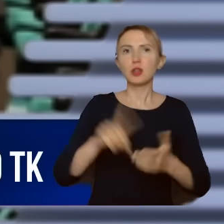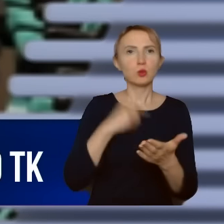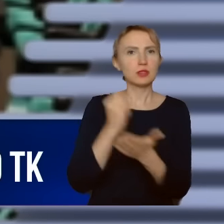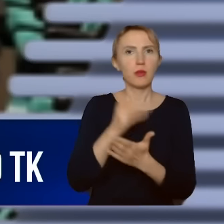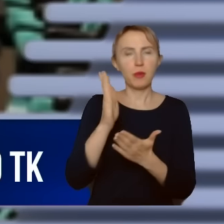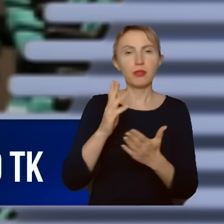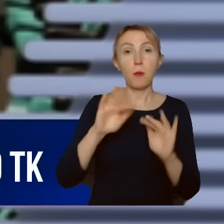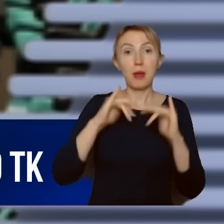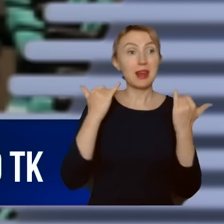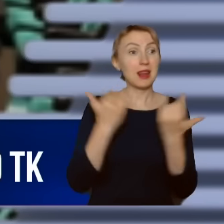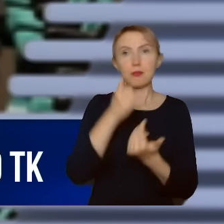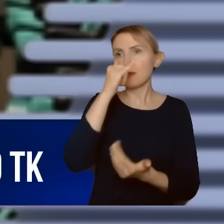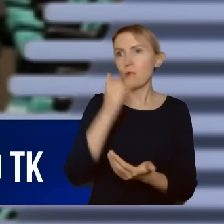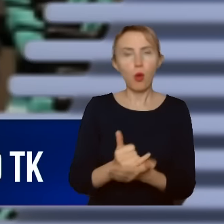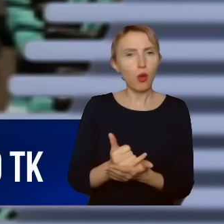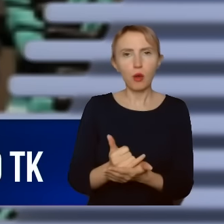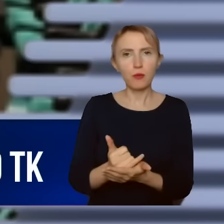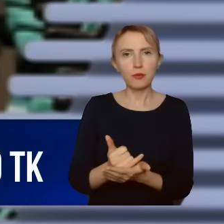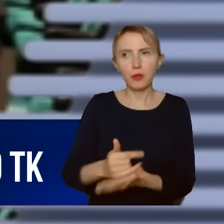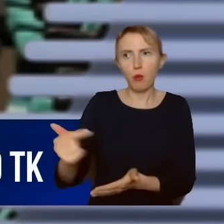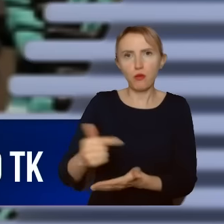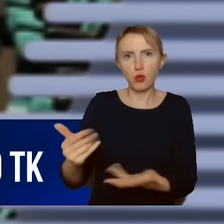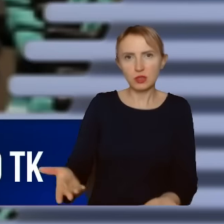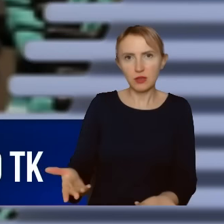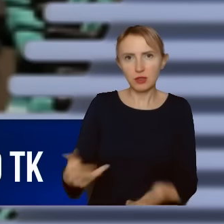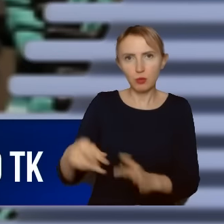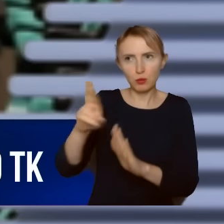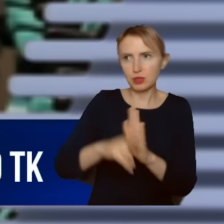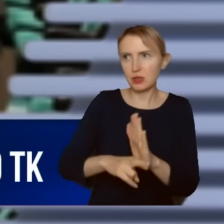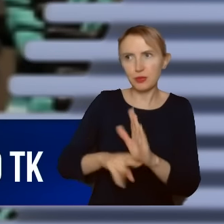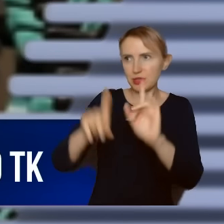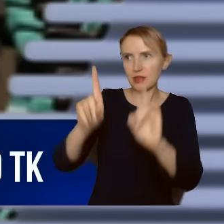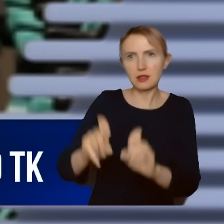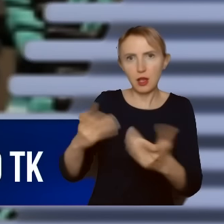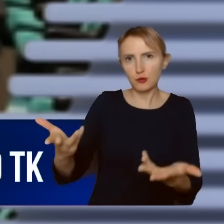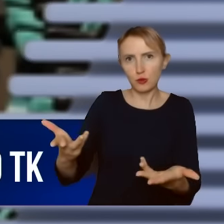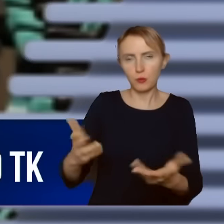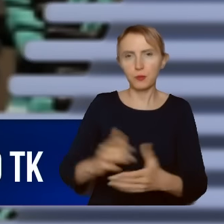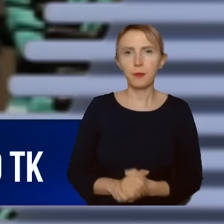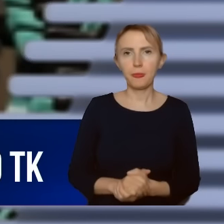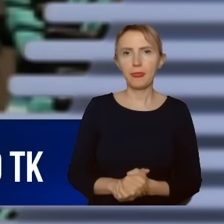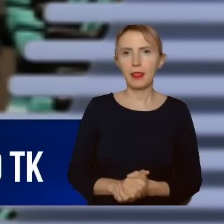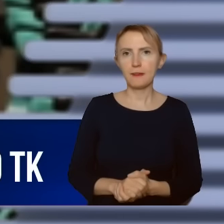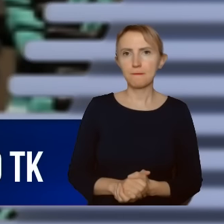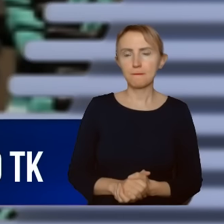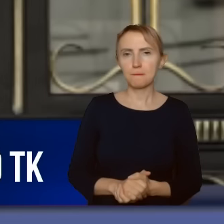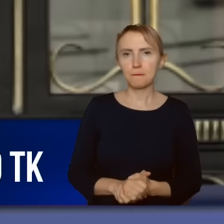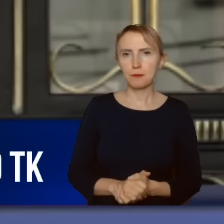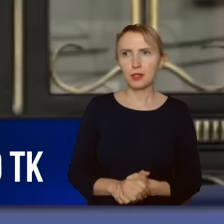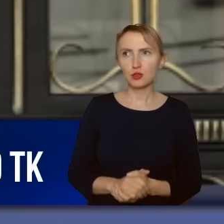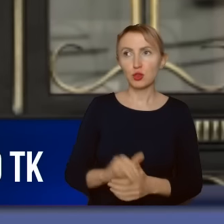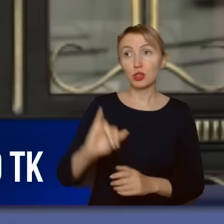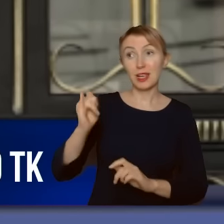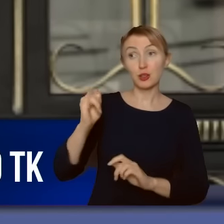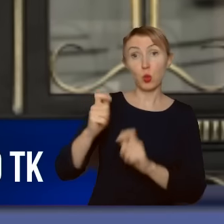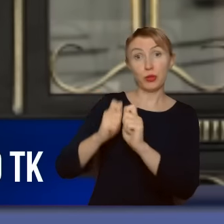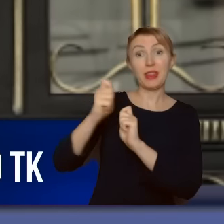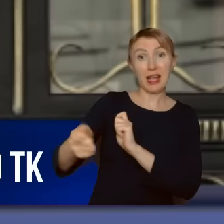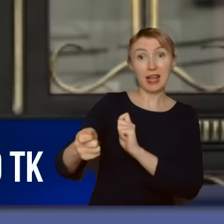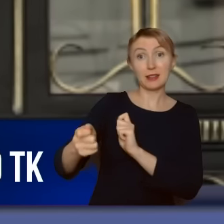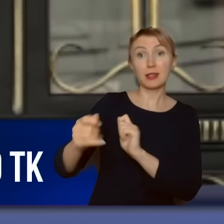parlament, nie będą mogły obowiązywać. Te przepisy nie będą obowiązywały. Tak, to znaczy, to jest taka żółta kartka, która pozwala jeszcze